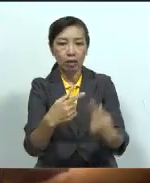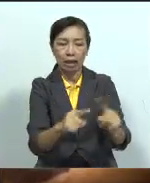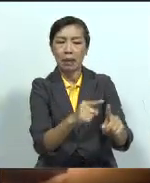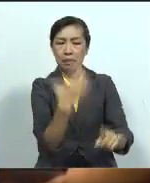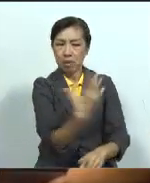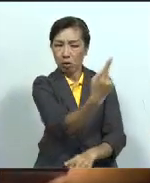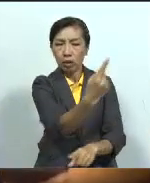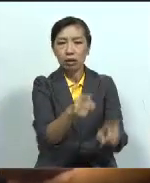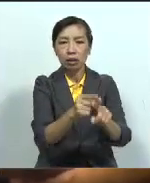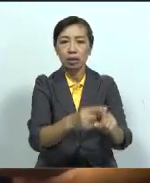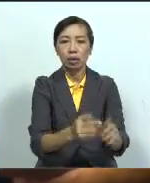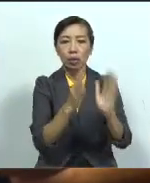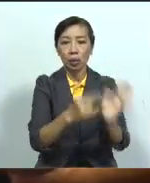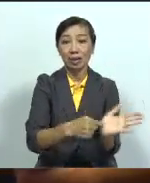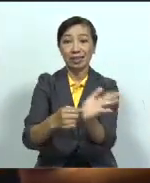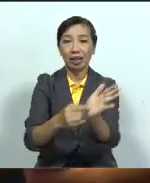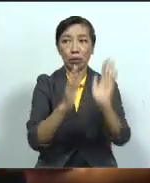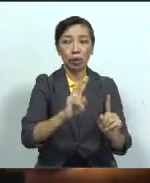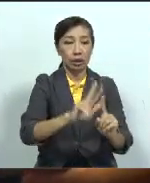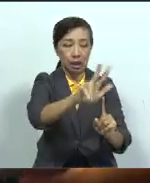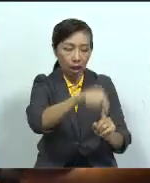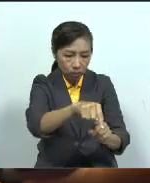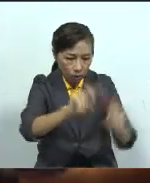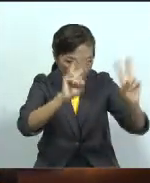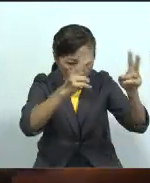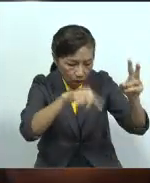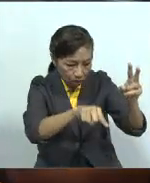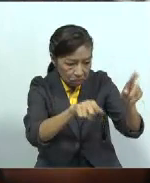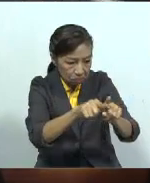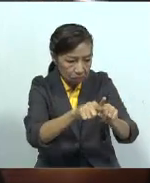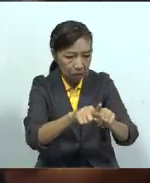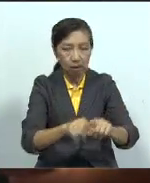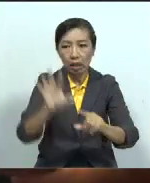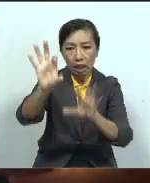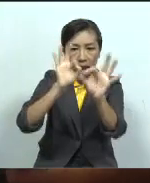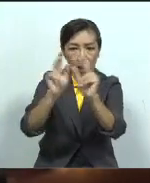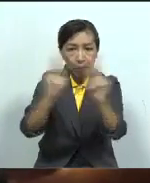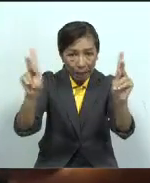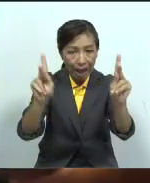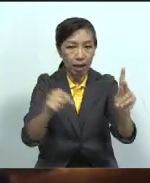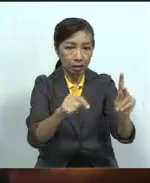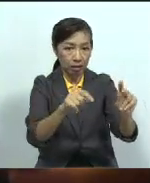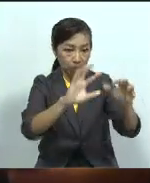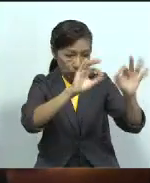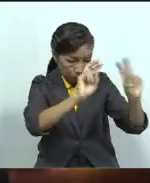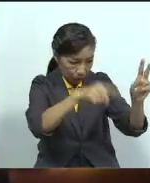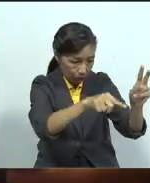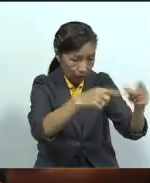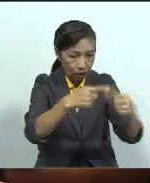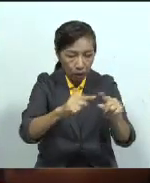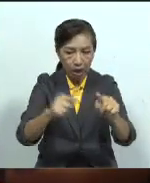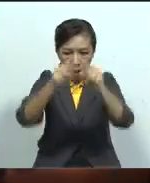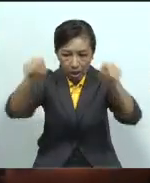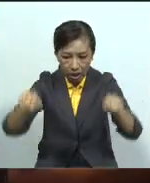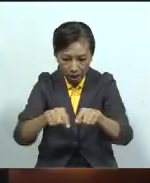3ที่หัวข้อนั้นเป็นเรื่องตั้งกรรมาธิการแต่ว่าคำขอนั้นขอให้ส่งสารรัฐธรรมนูญอันนั้